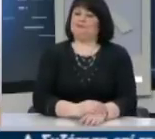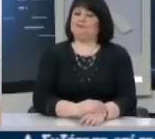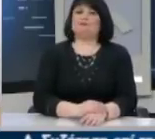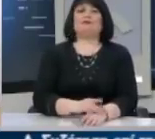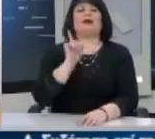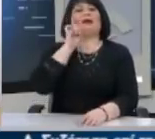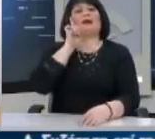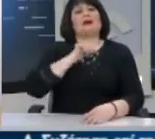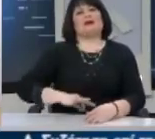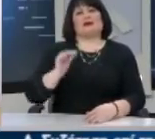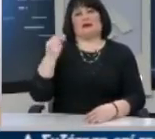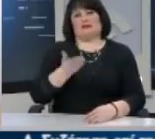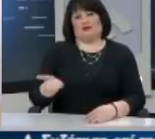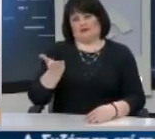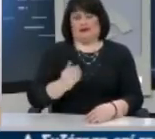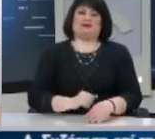κυρίες και κύριοι